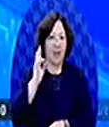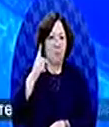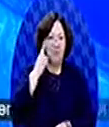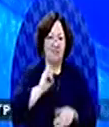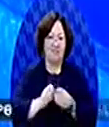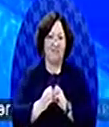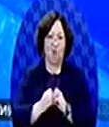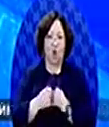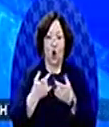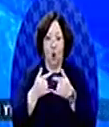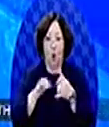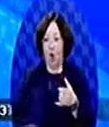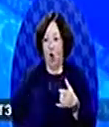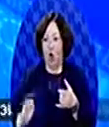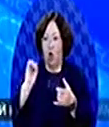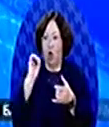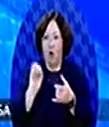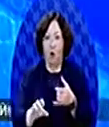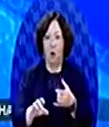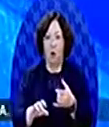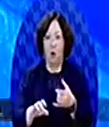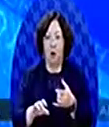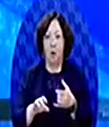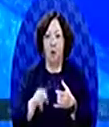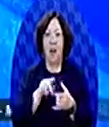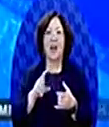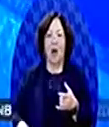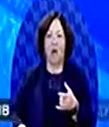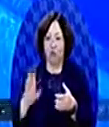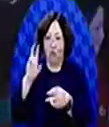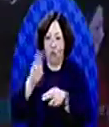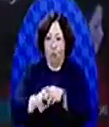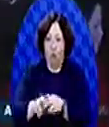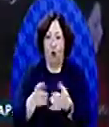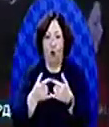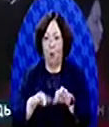Цаснаар алдаатай битсэн үгийг таних засах юм аа.